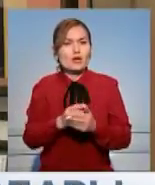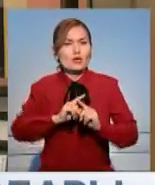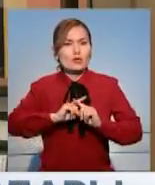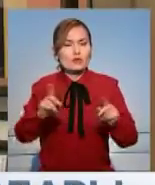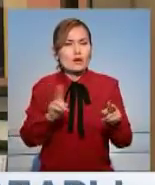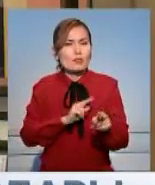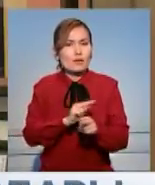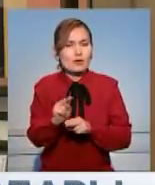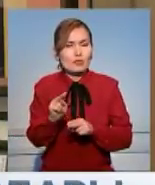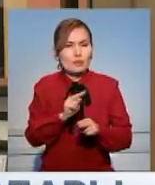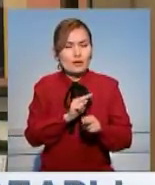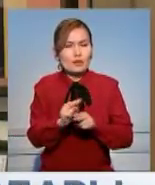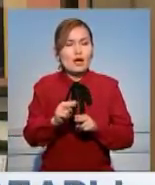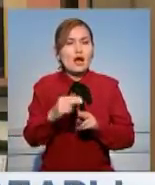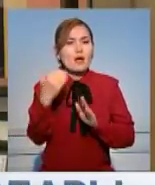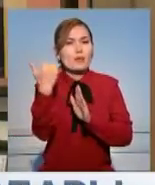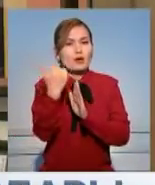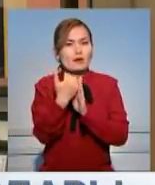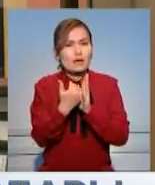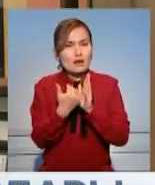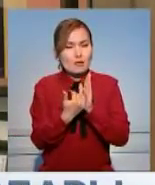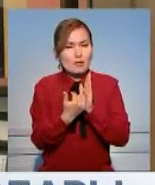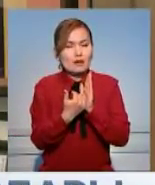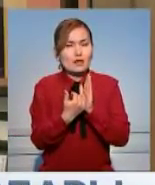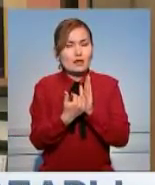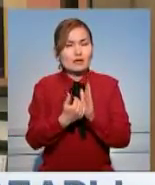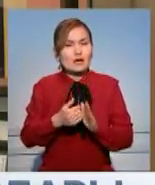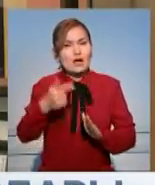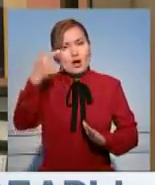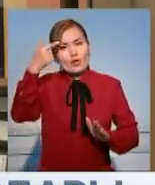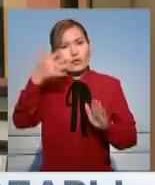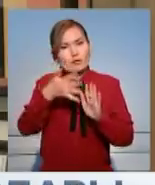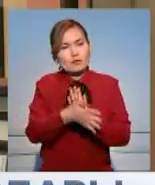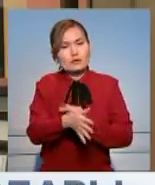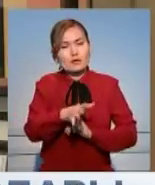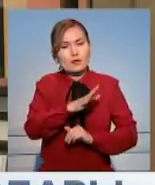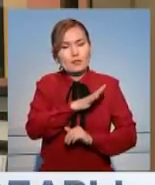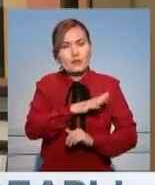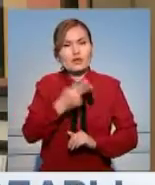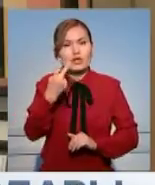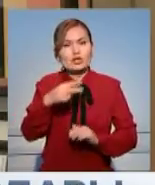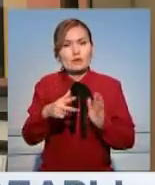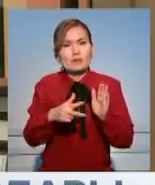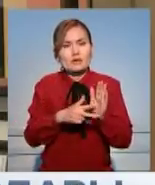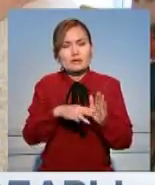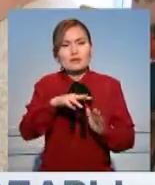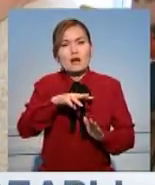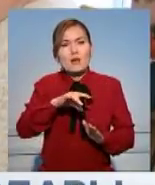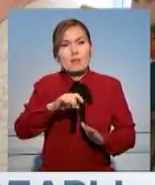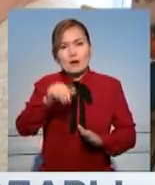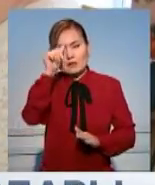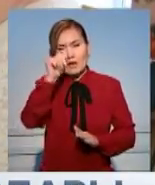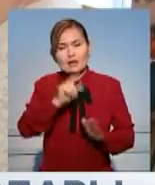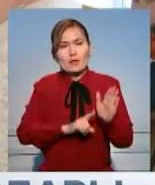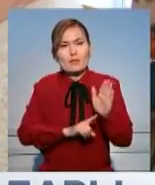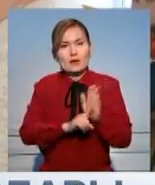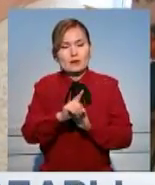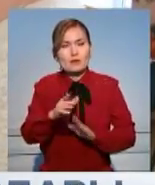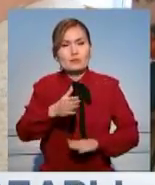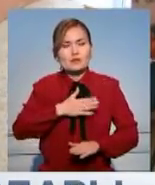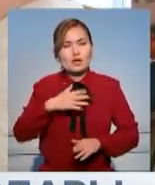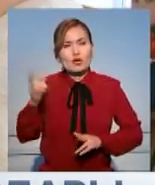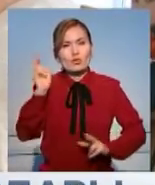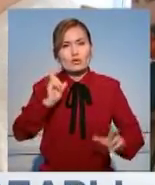беру деген мәселені көтеріп жатыр. Қазір біздің осы 28 марттан бастап біздің